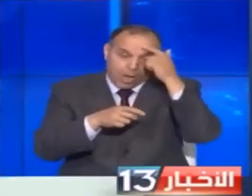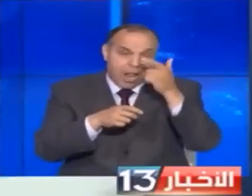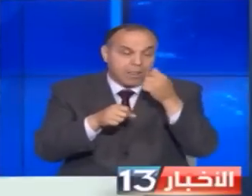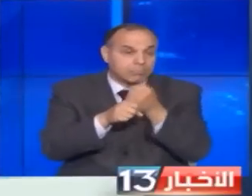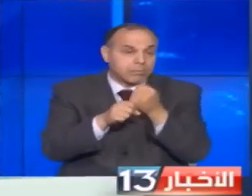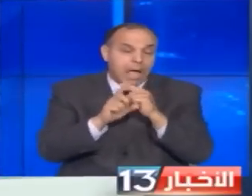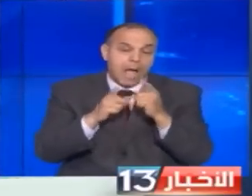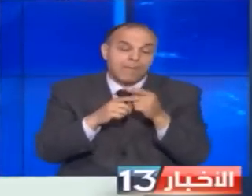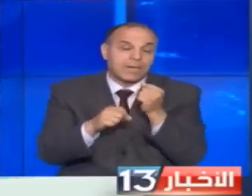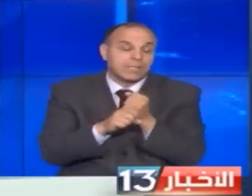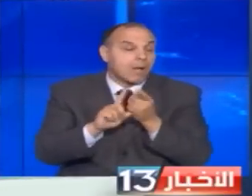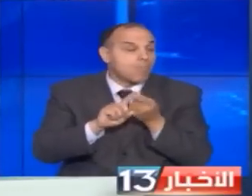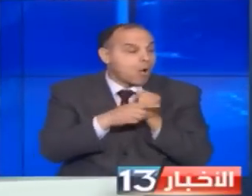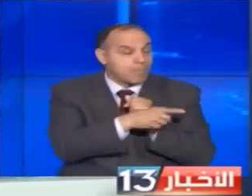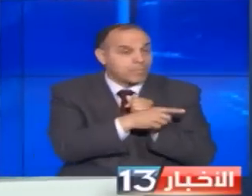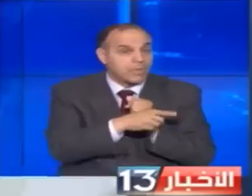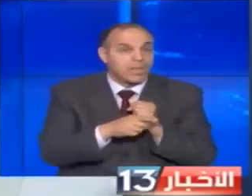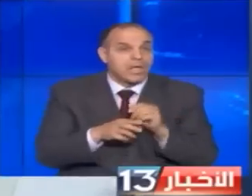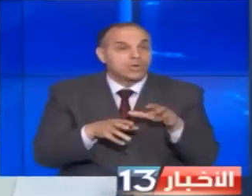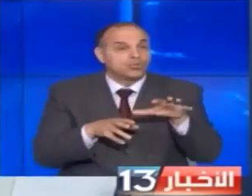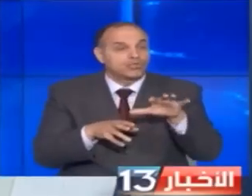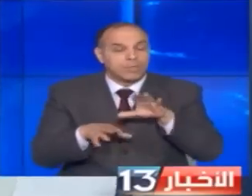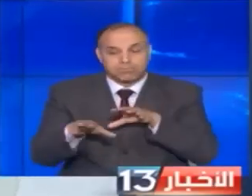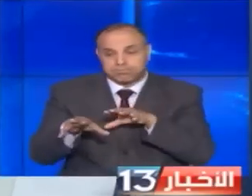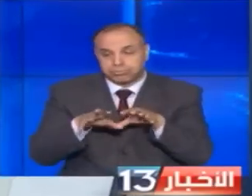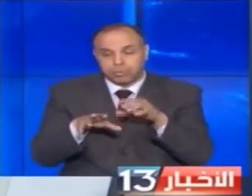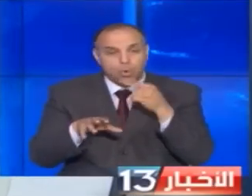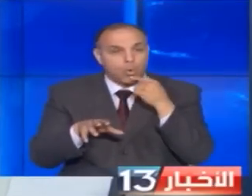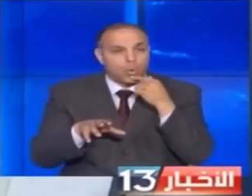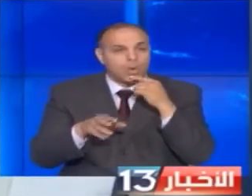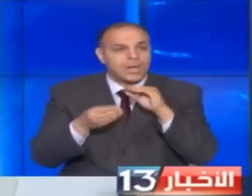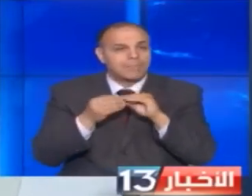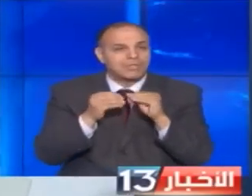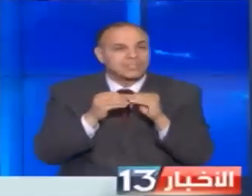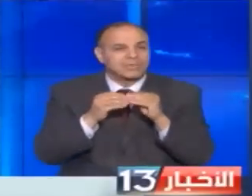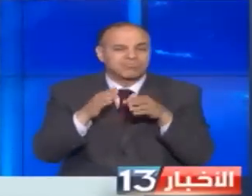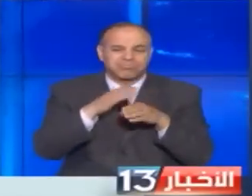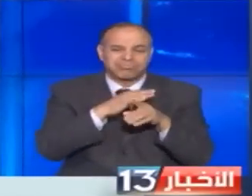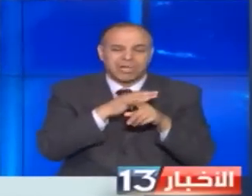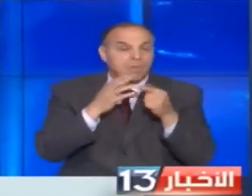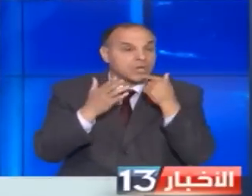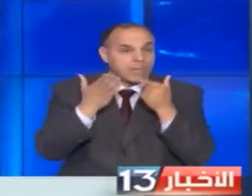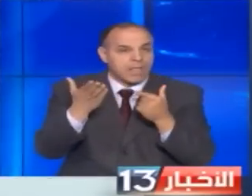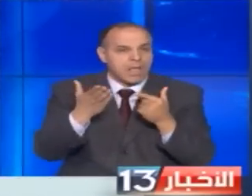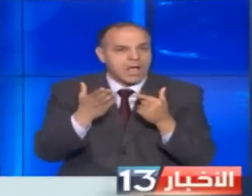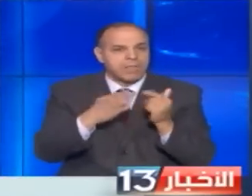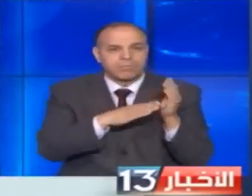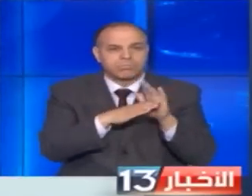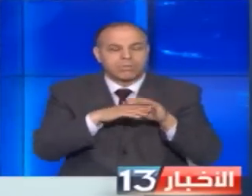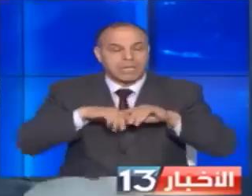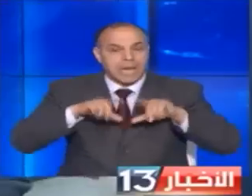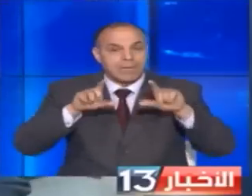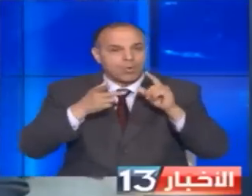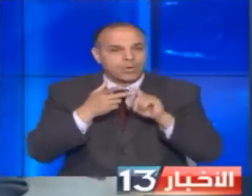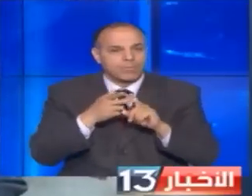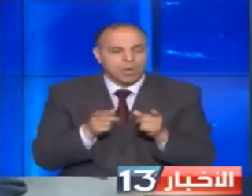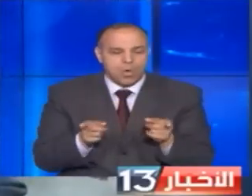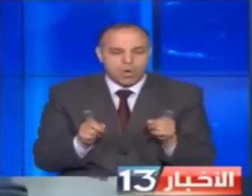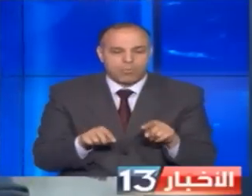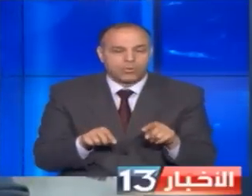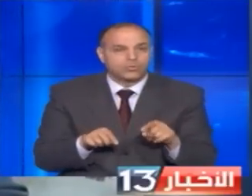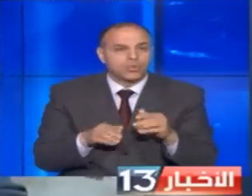الهيئه خاصه وان هي الجهه التي تسهر على رز الاخلالات والتجاوزات في المضامين الاعلاميه كذلك هي